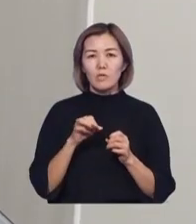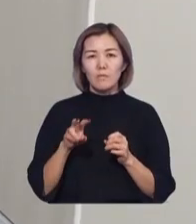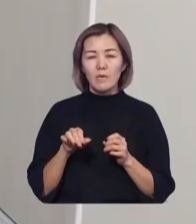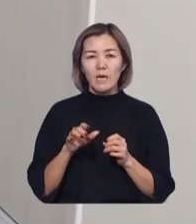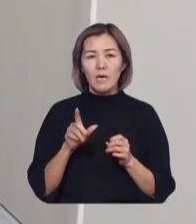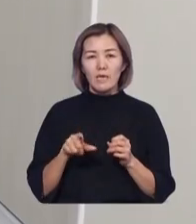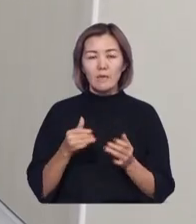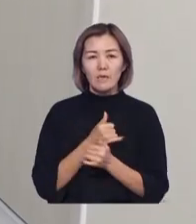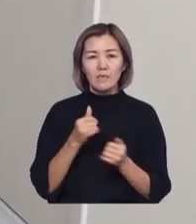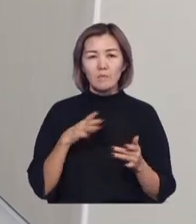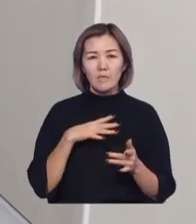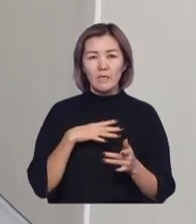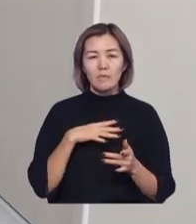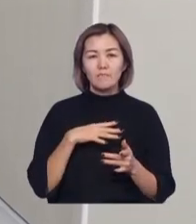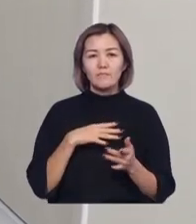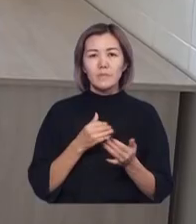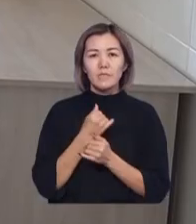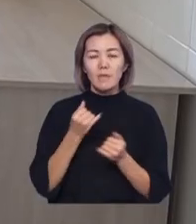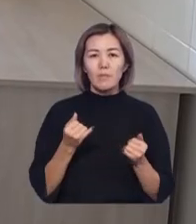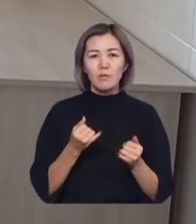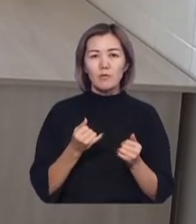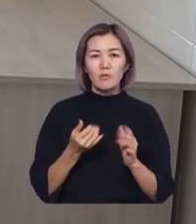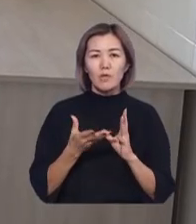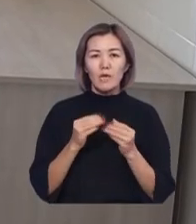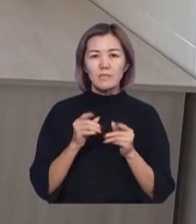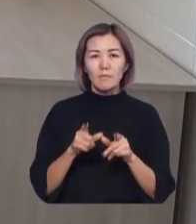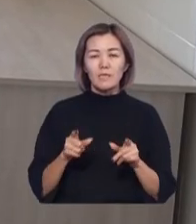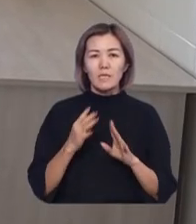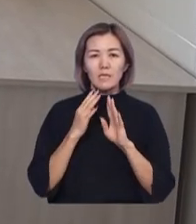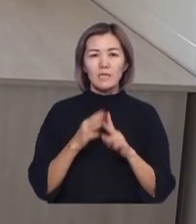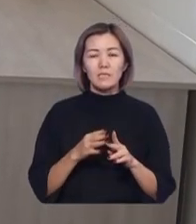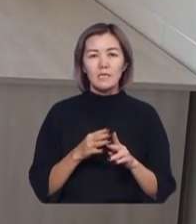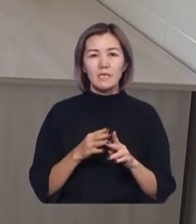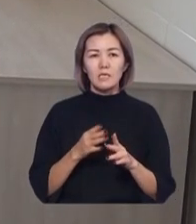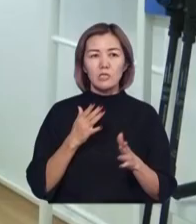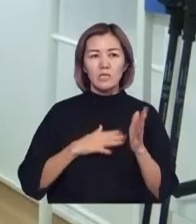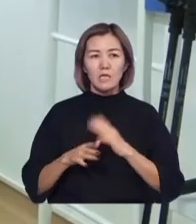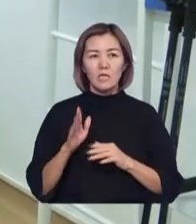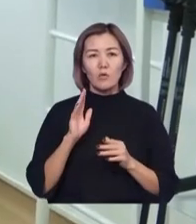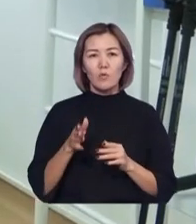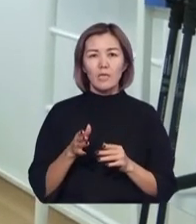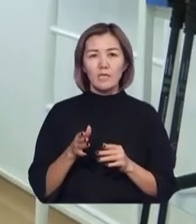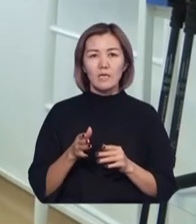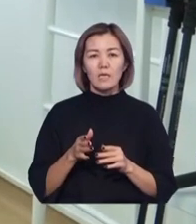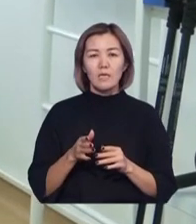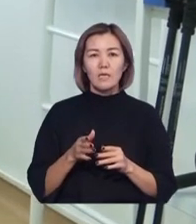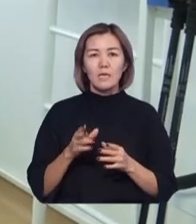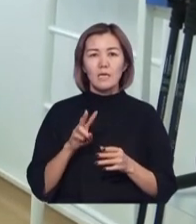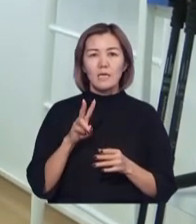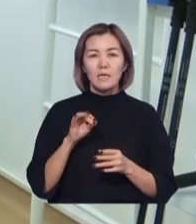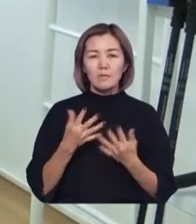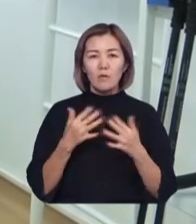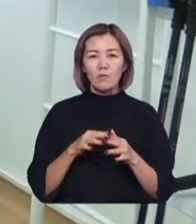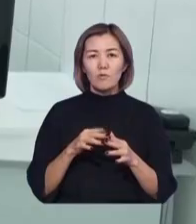адамға қызмет көрсететінін ескерсек, сапалы қызмет алу түгілі азаматтар кезегі жеткеніне қуанат, дейді депутат. Одан бөлек Лепс